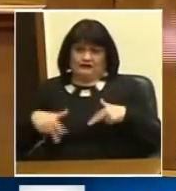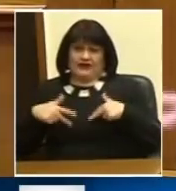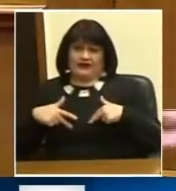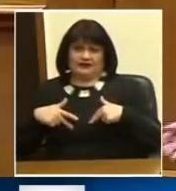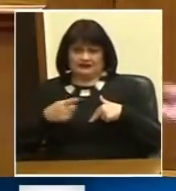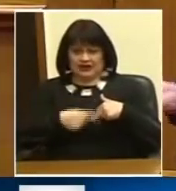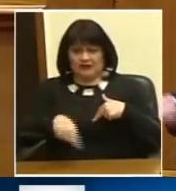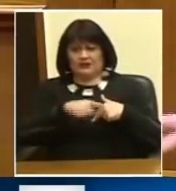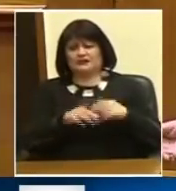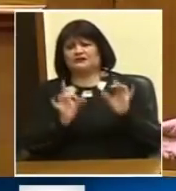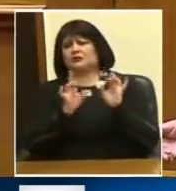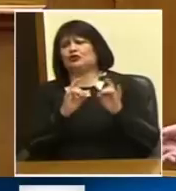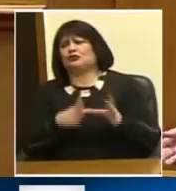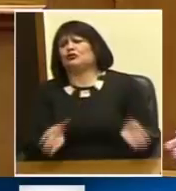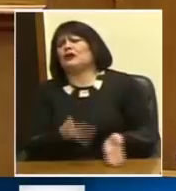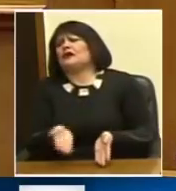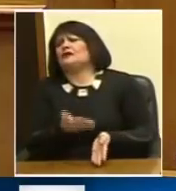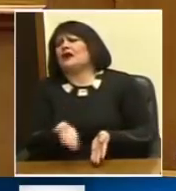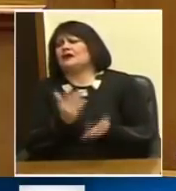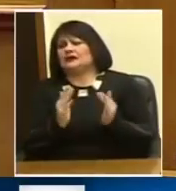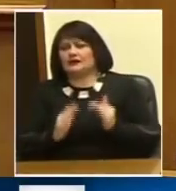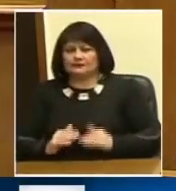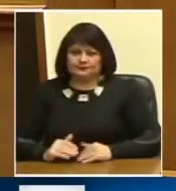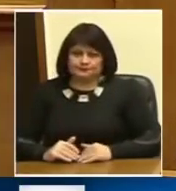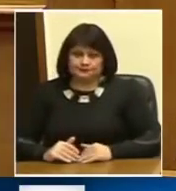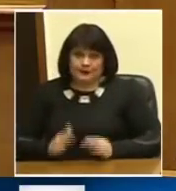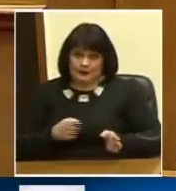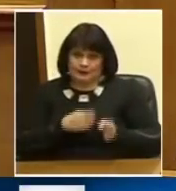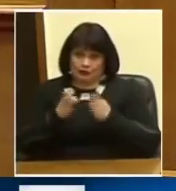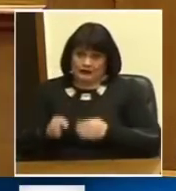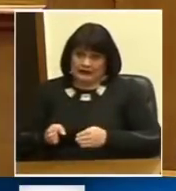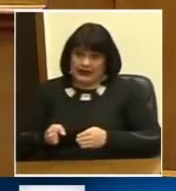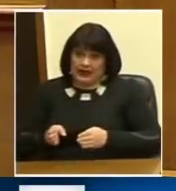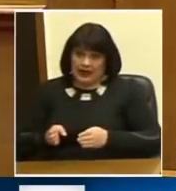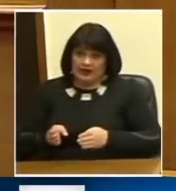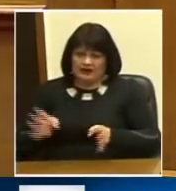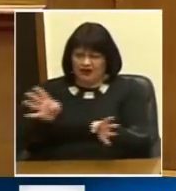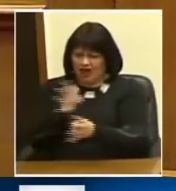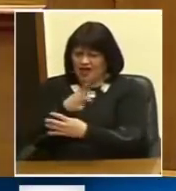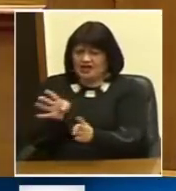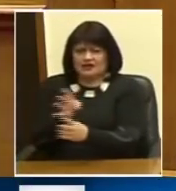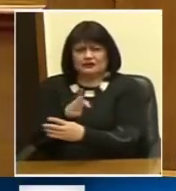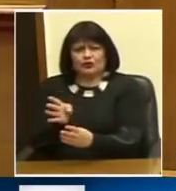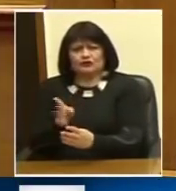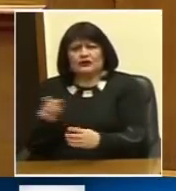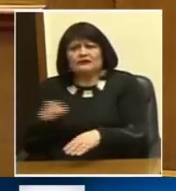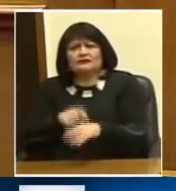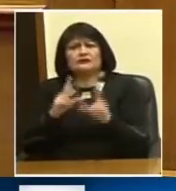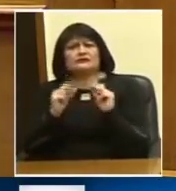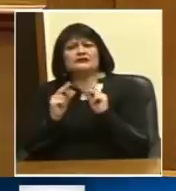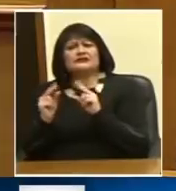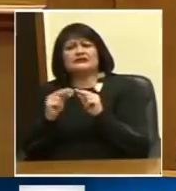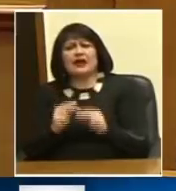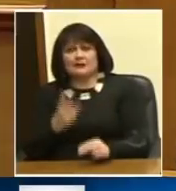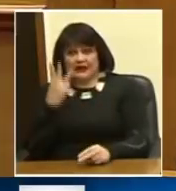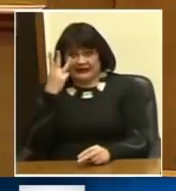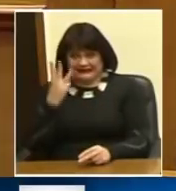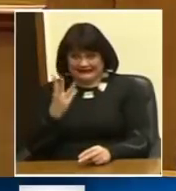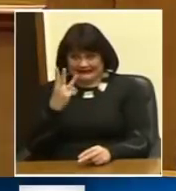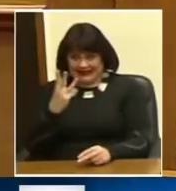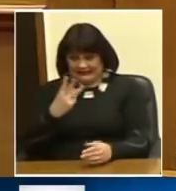και πούπουλα, δεν πειράζει. Ταυτόχρονα, θεωρούν λαϊκίστικο ότι συζητάμε να υπάρχουν τρεις θητείες για